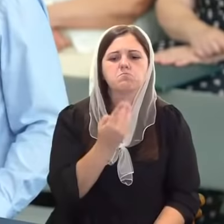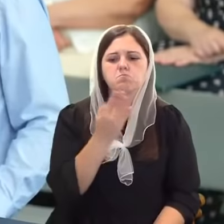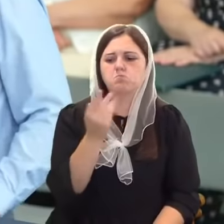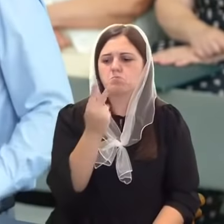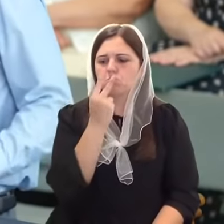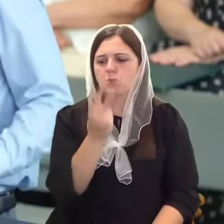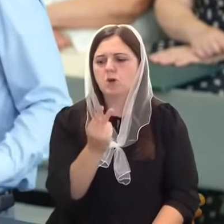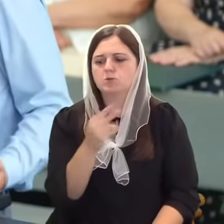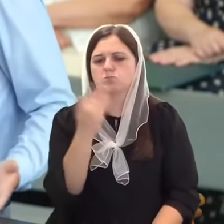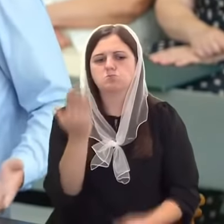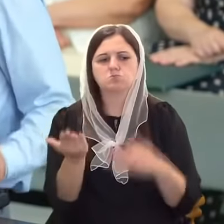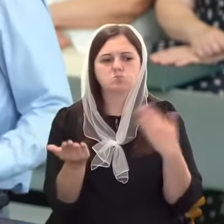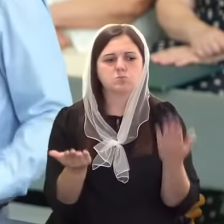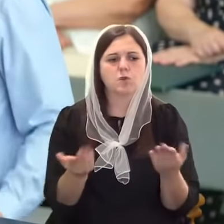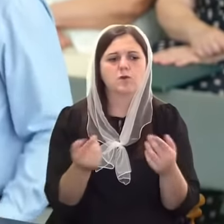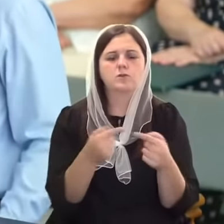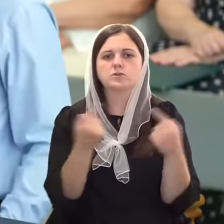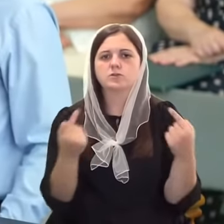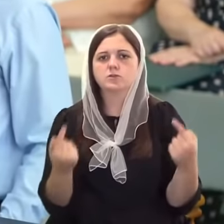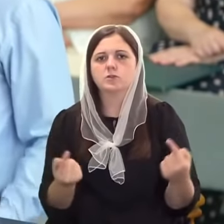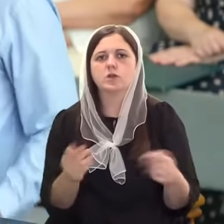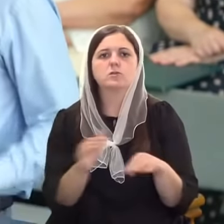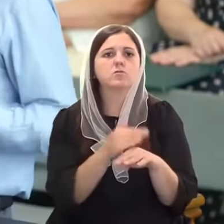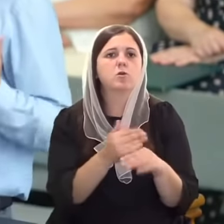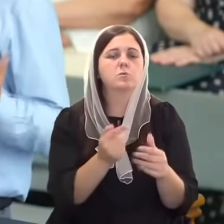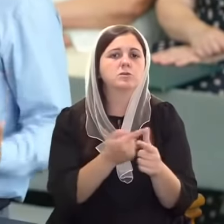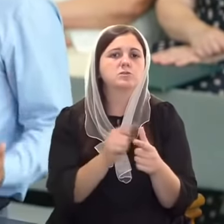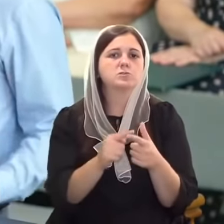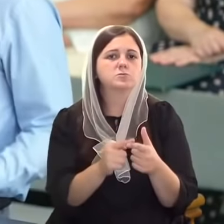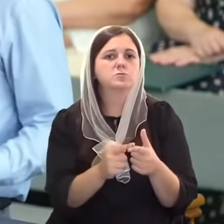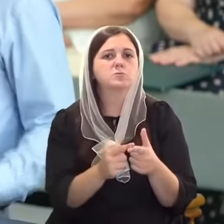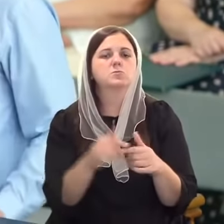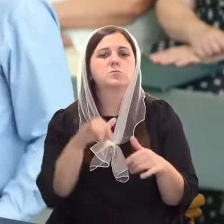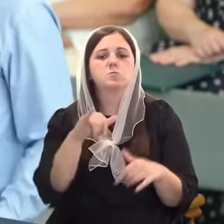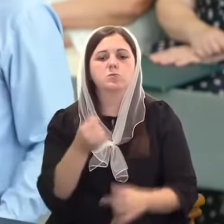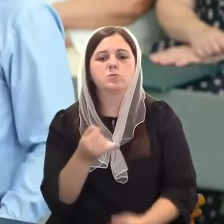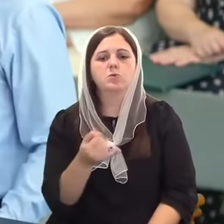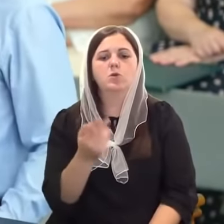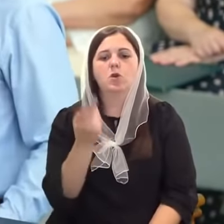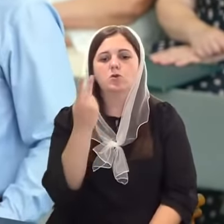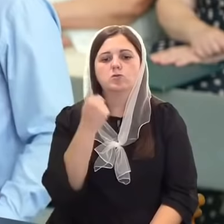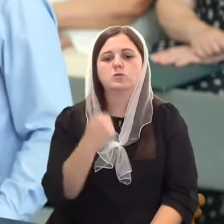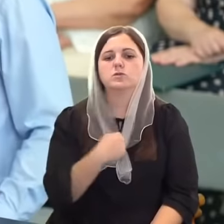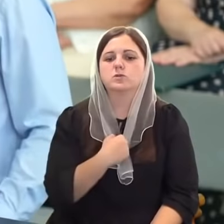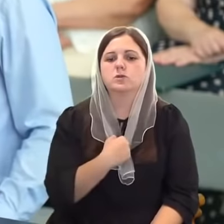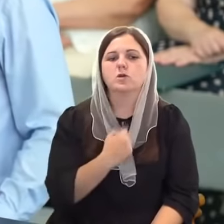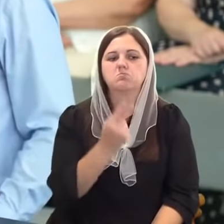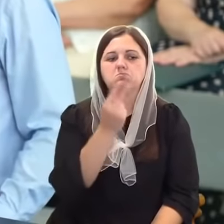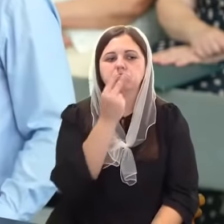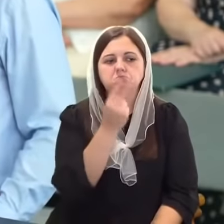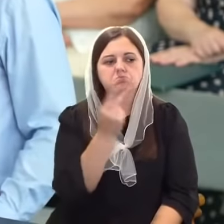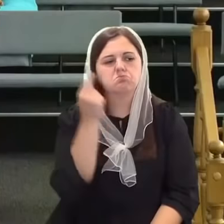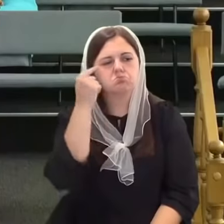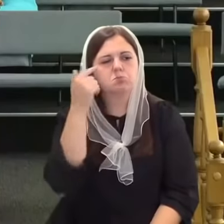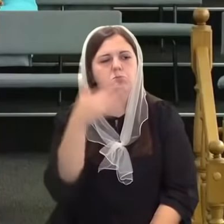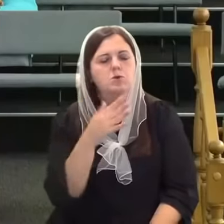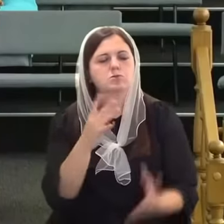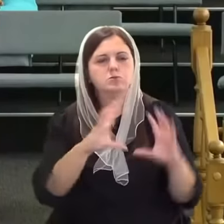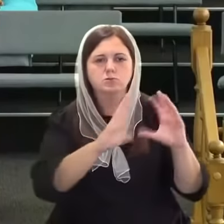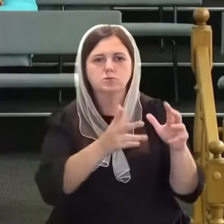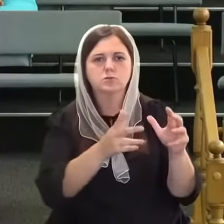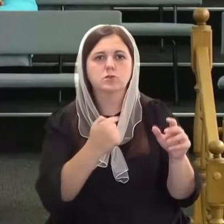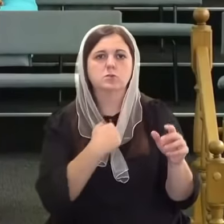зла, где-то мне было около 4-5 лет, когда я начал сознательно смотреть на окружающий мир, мне